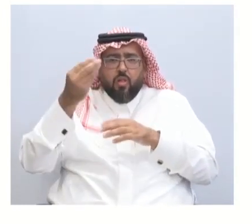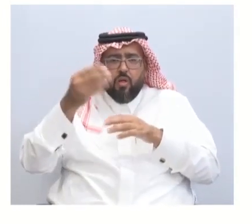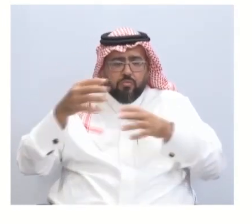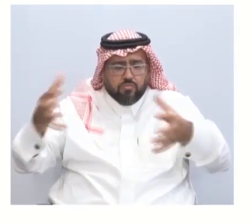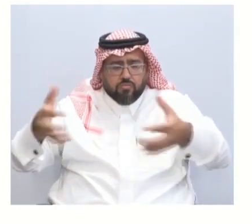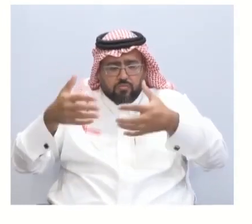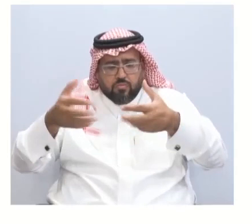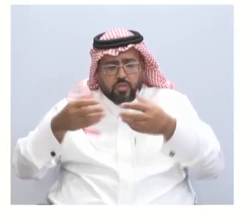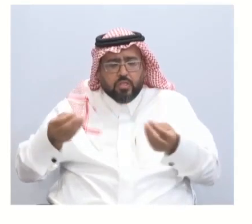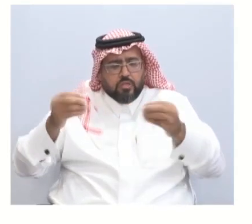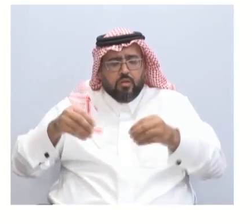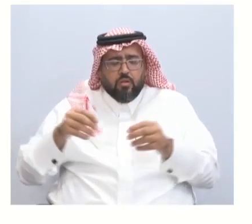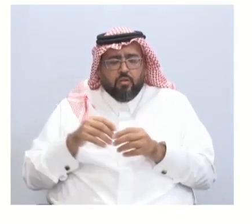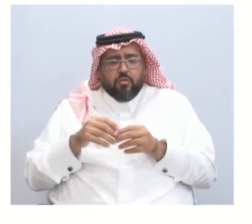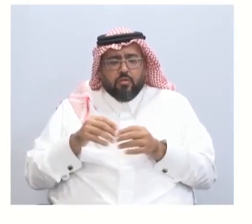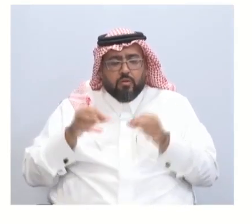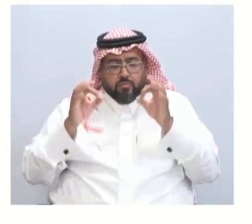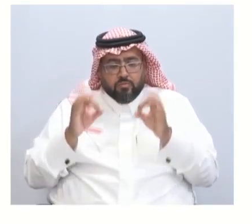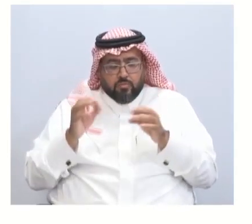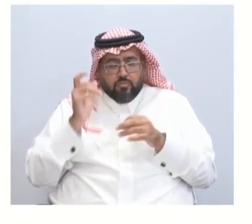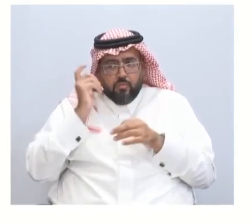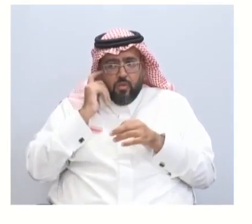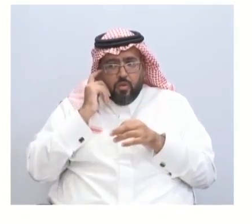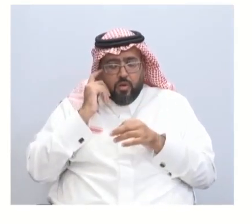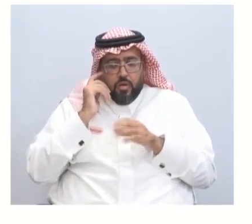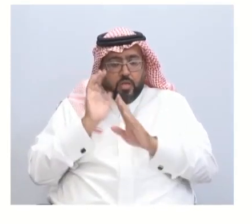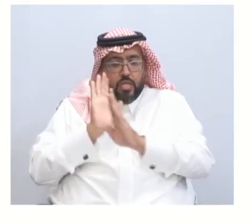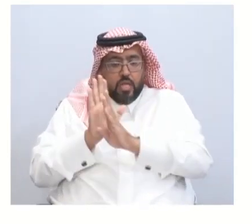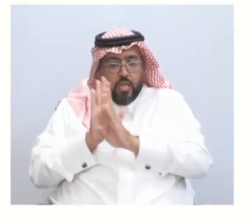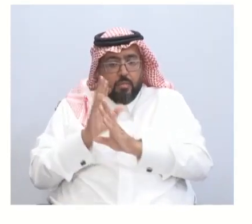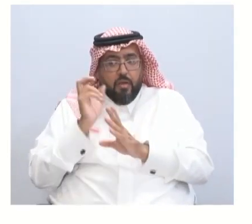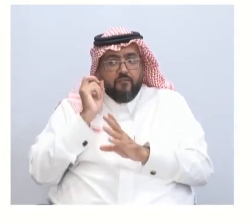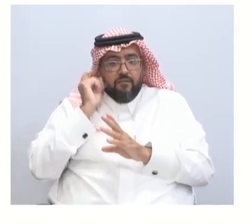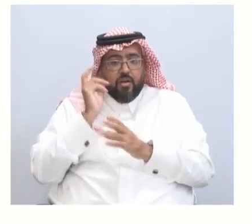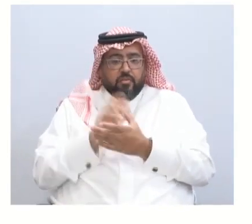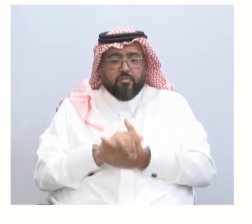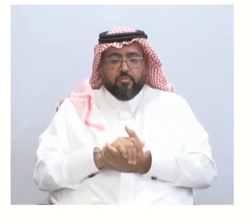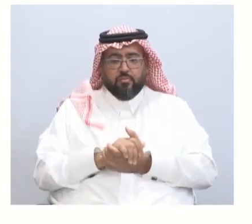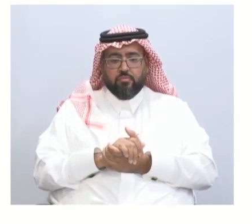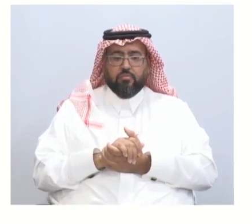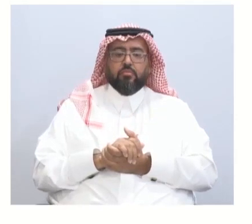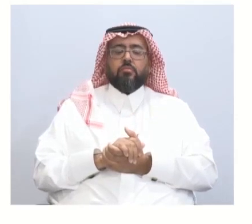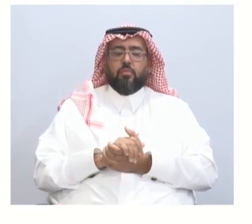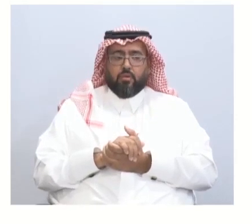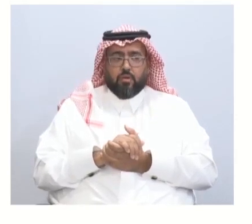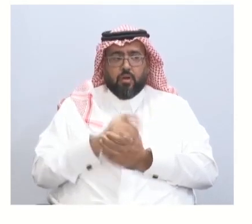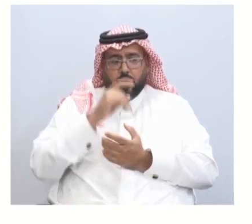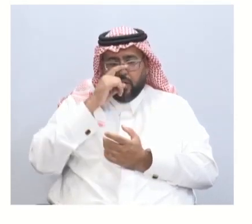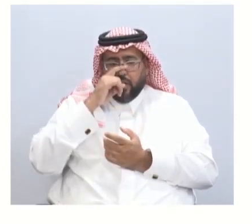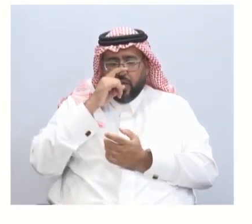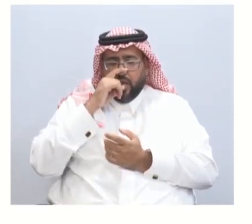لجمع المزيد من الادله التي تدعم فكرته على الرغم من